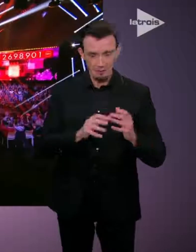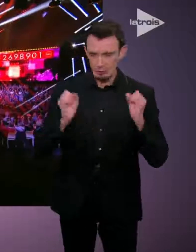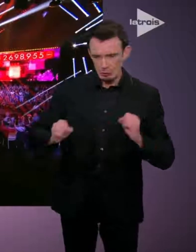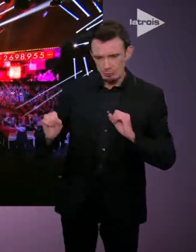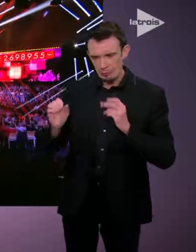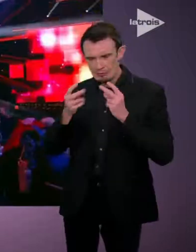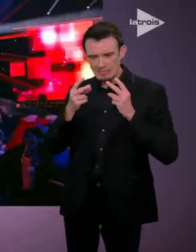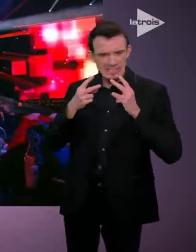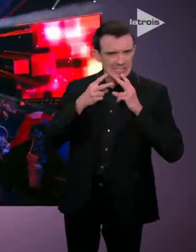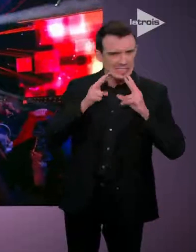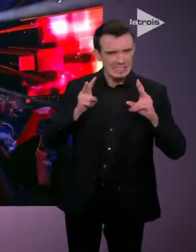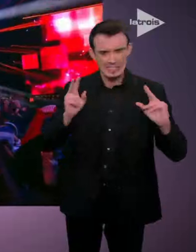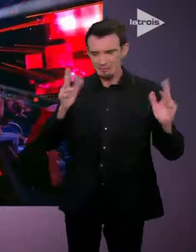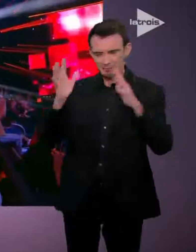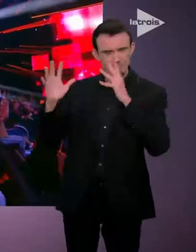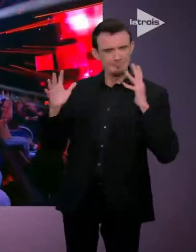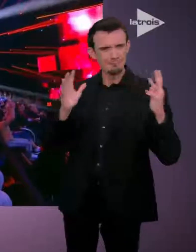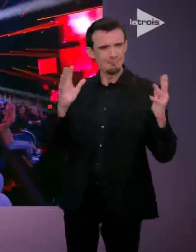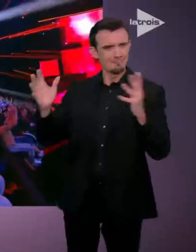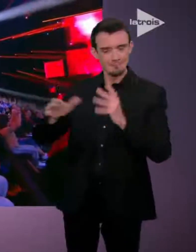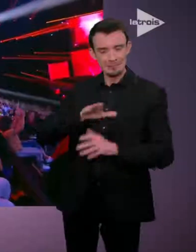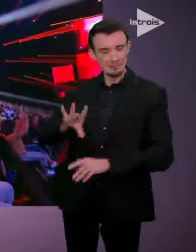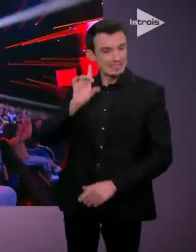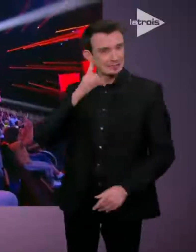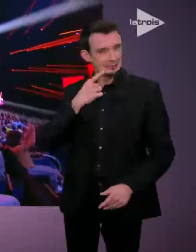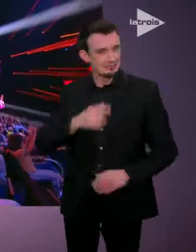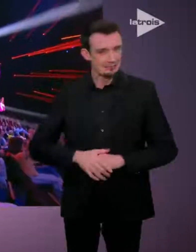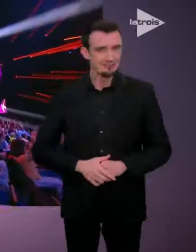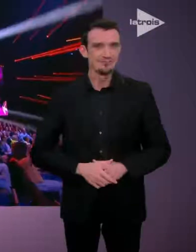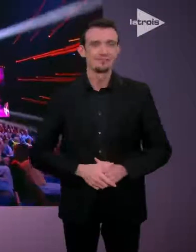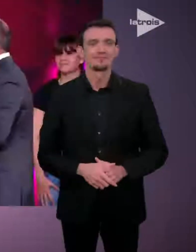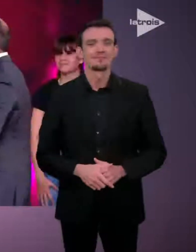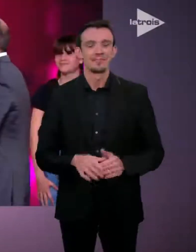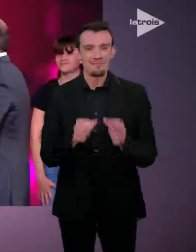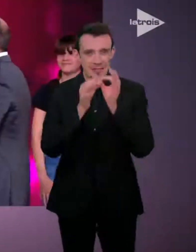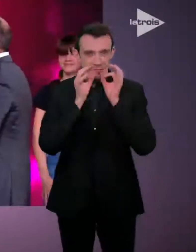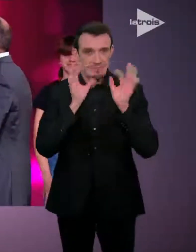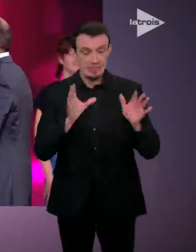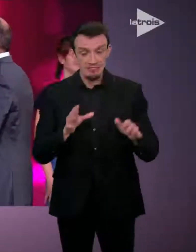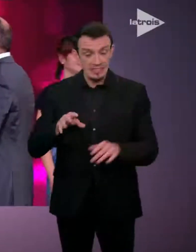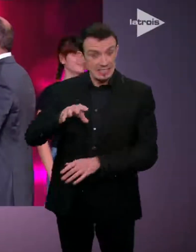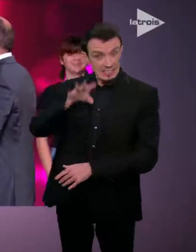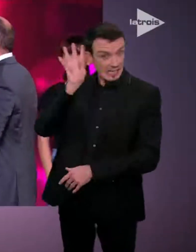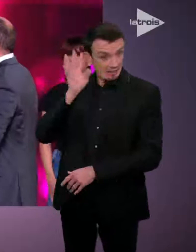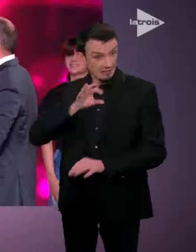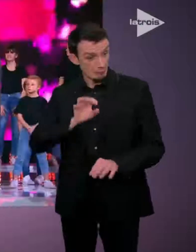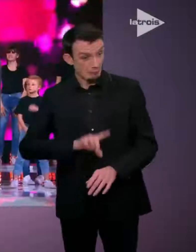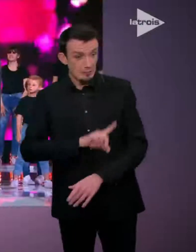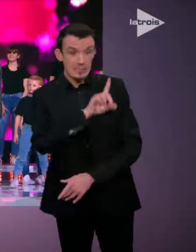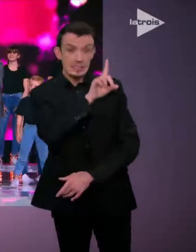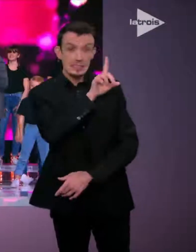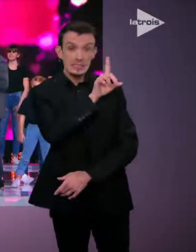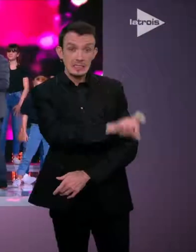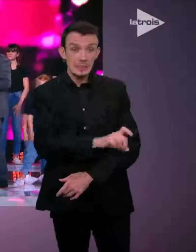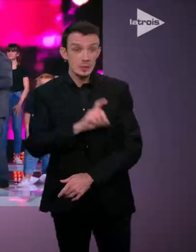la version, bien sûr, sourd et malentendant, c'est magnifique, magnifique. Kev, Kev, une petite question peut-être pour Gwenaëlle. Mais alors